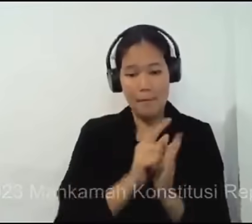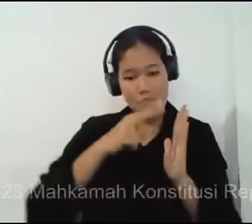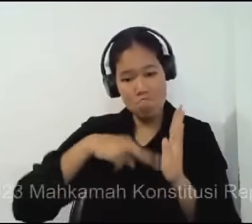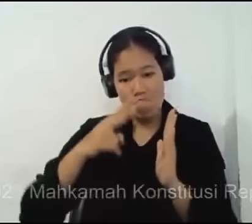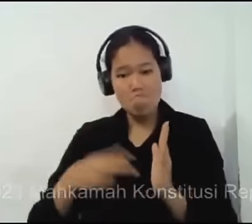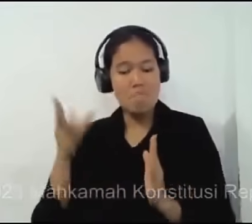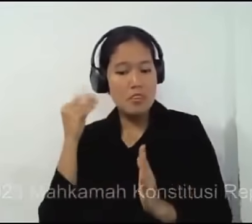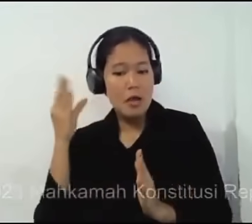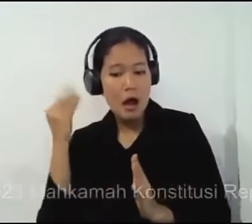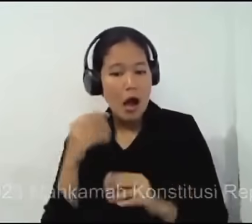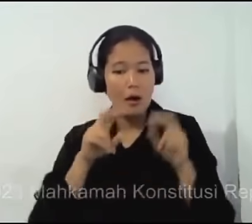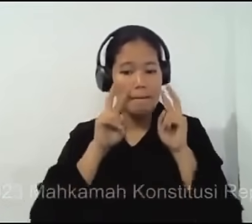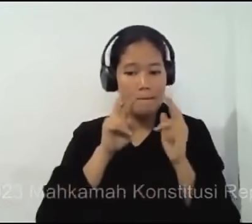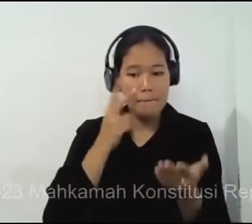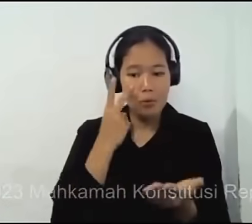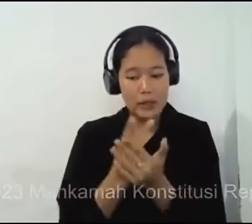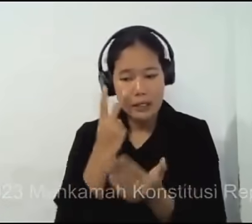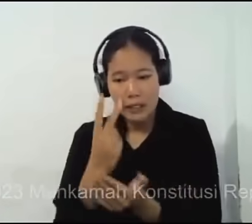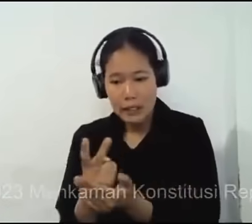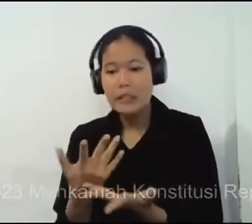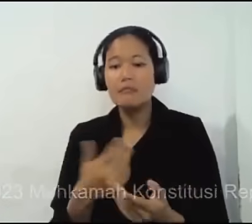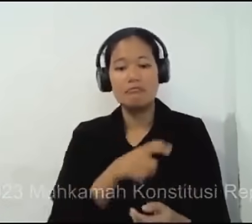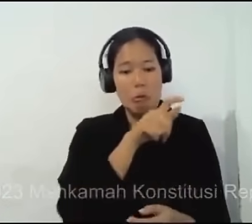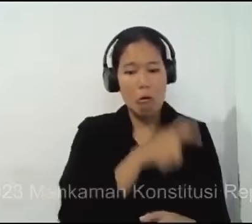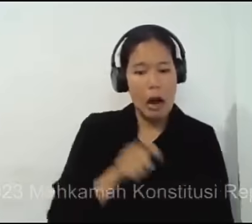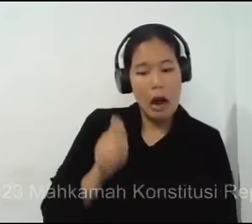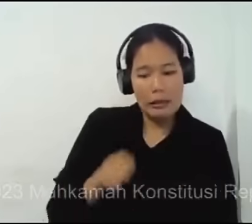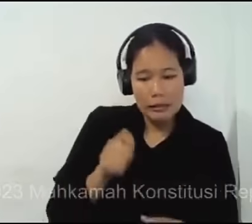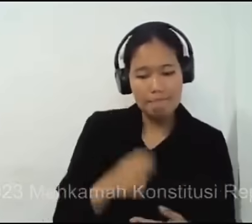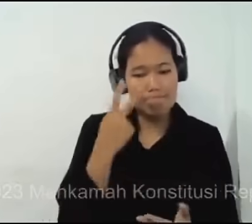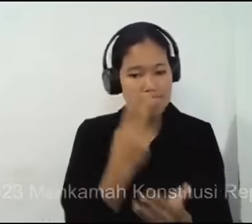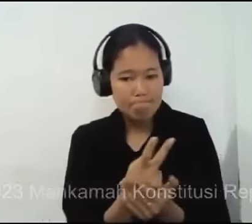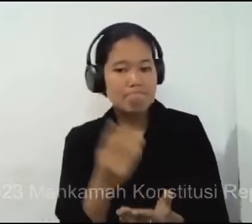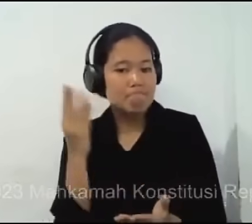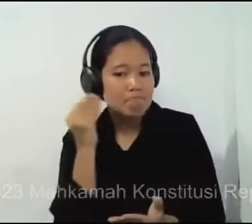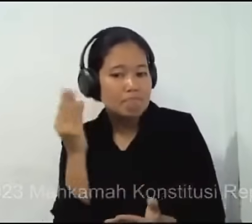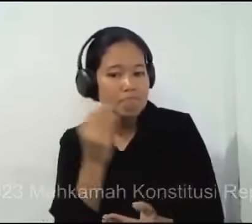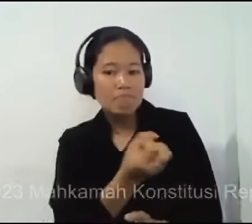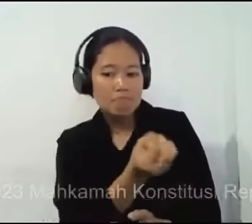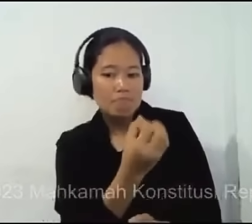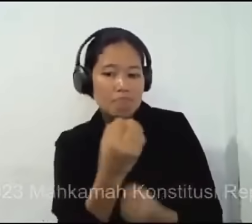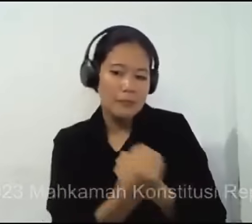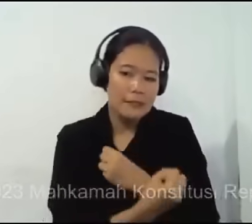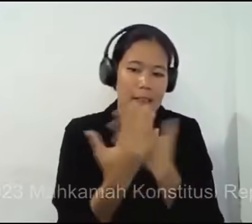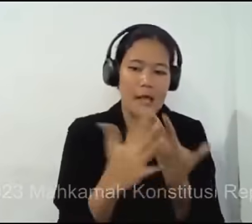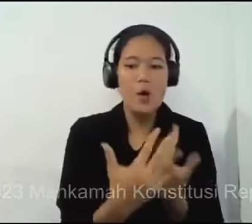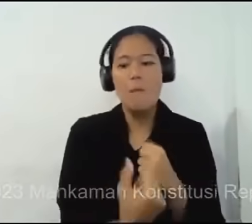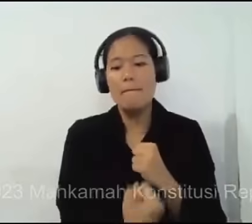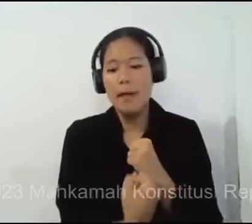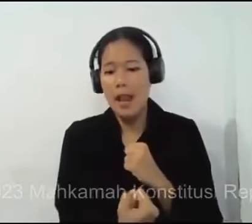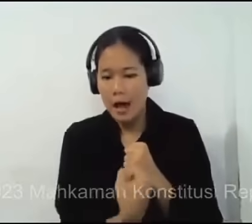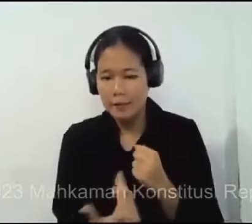memeriksa bukti-bukti para pelapor dan hakim terlapor mendengarkan keterangan penjelasan dan atau pembelaan Hakim